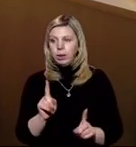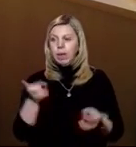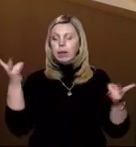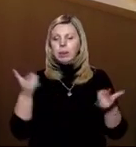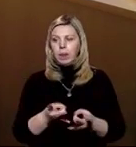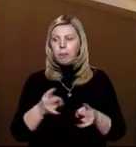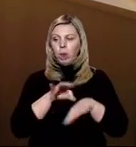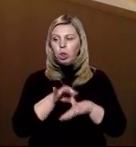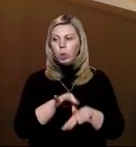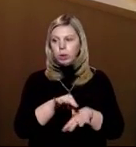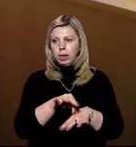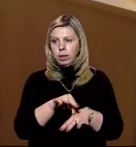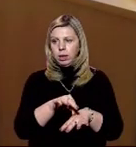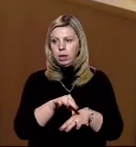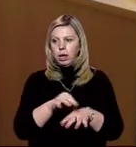треба носити